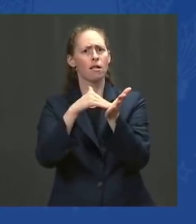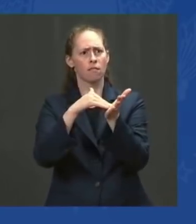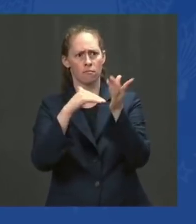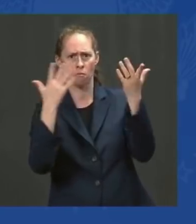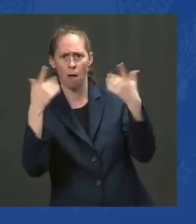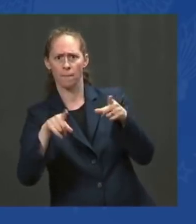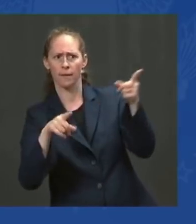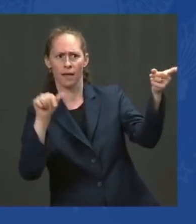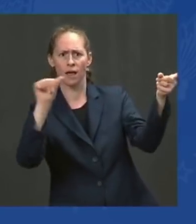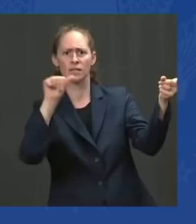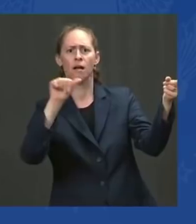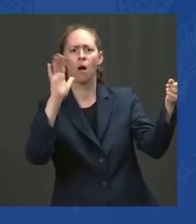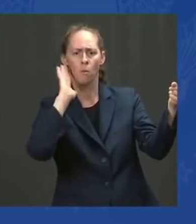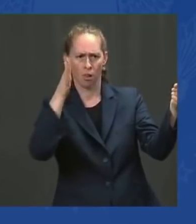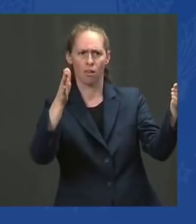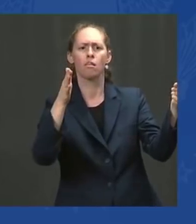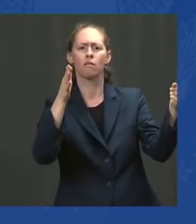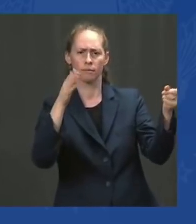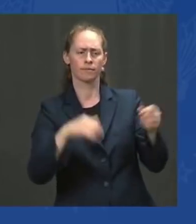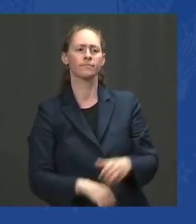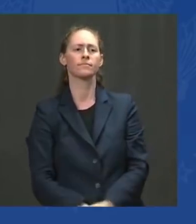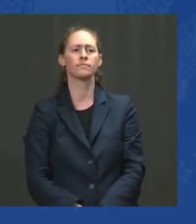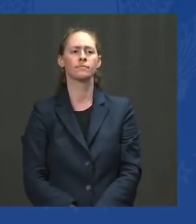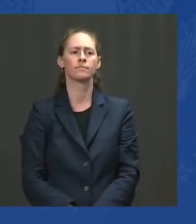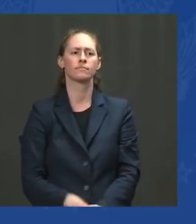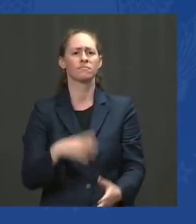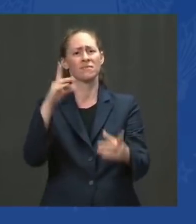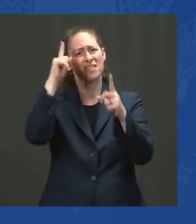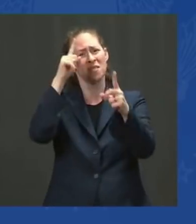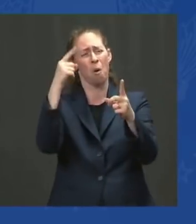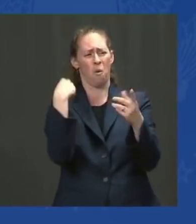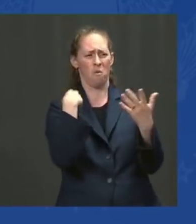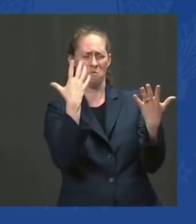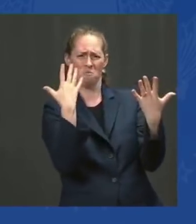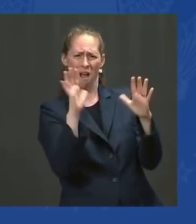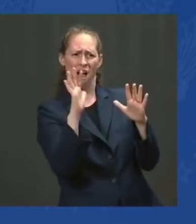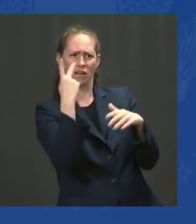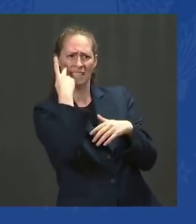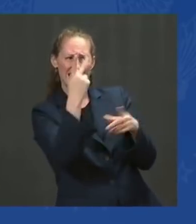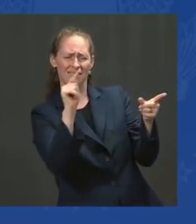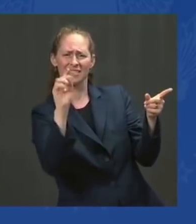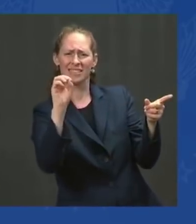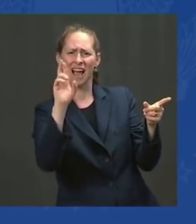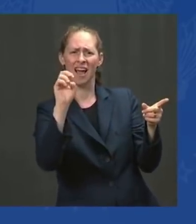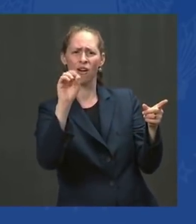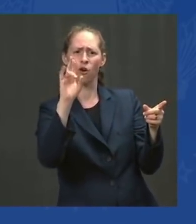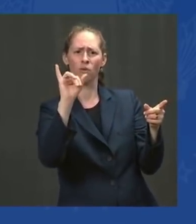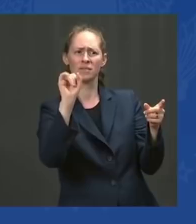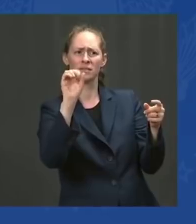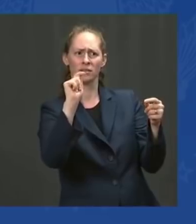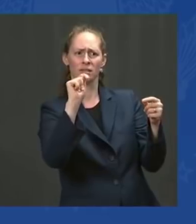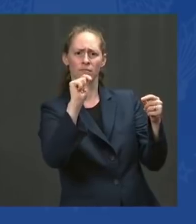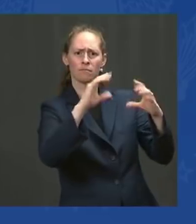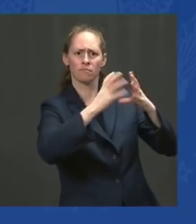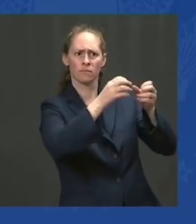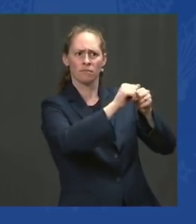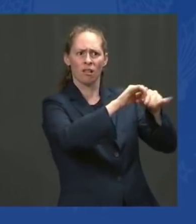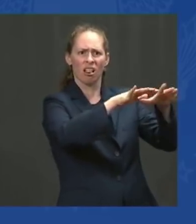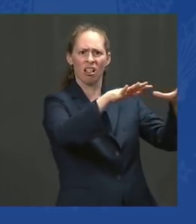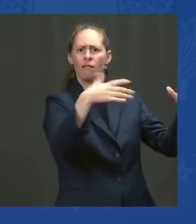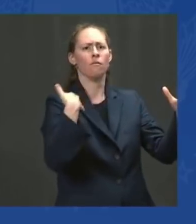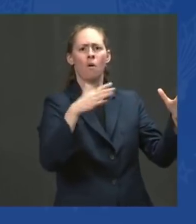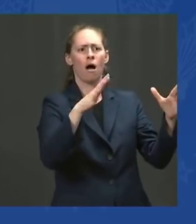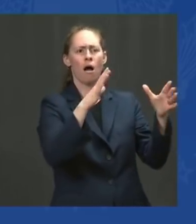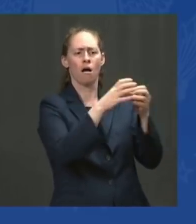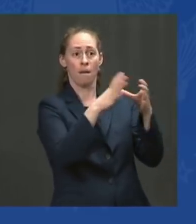啊，继续做出无谓的牺牲啊。他说，阿富汗政治领导层放弃了，逃离了国家，阿富汗的军